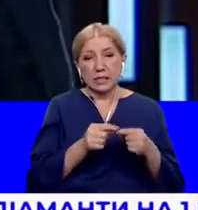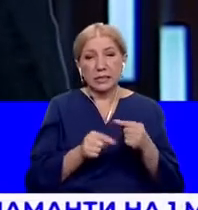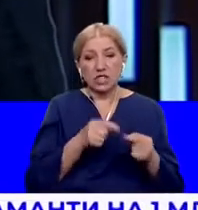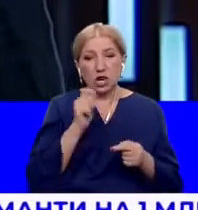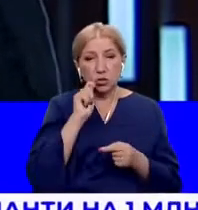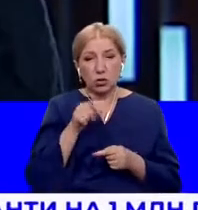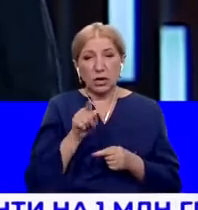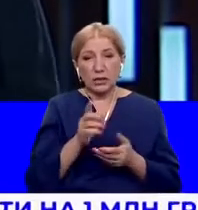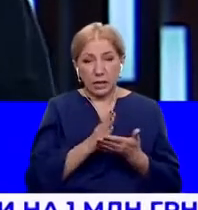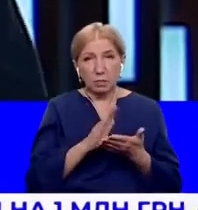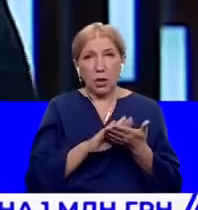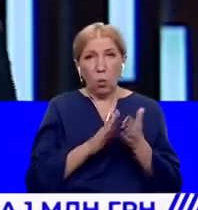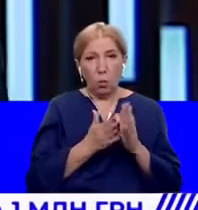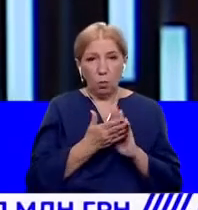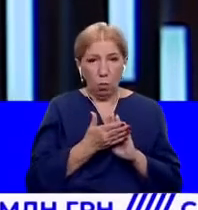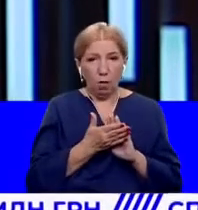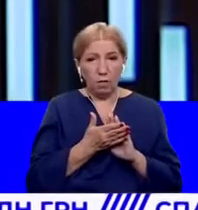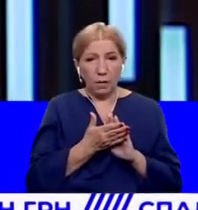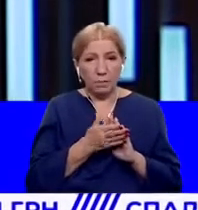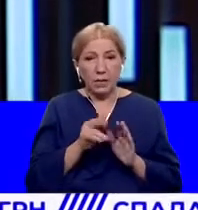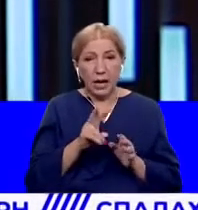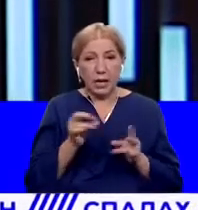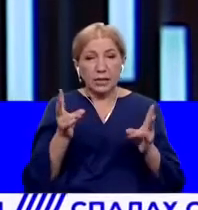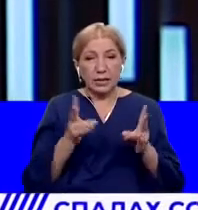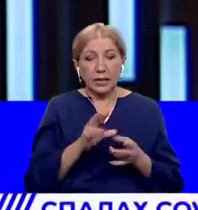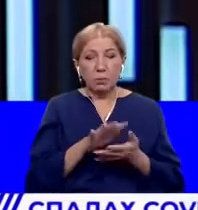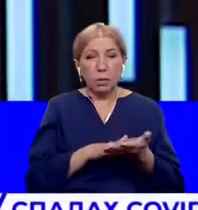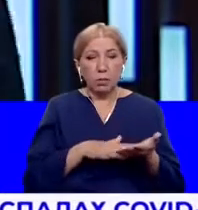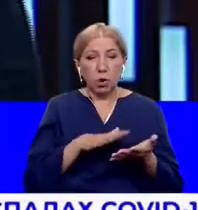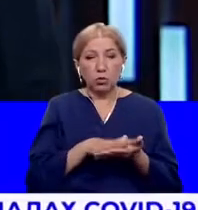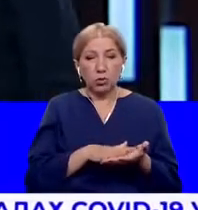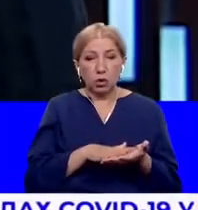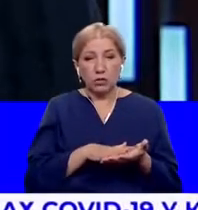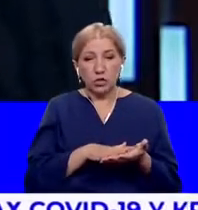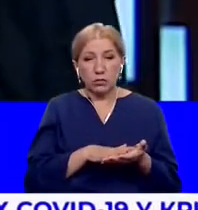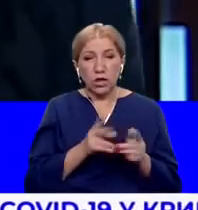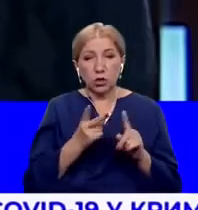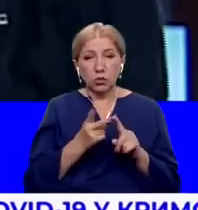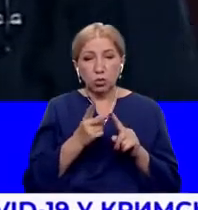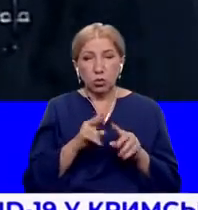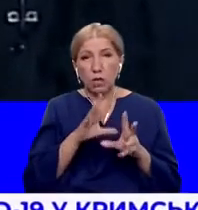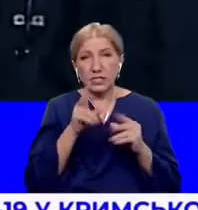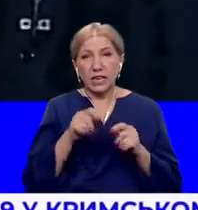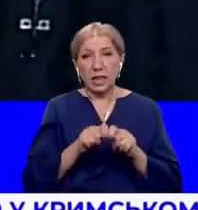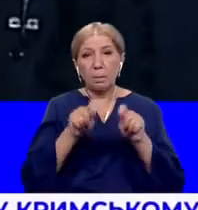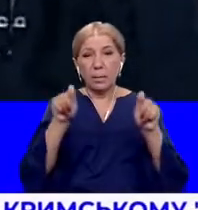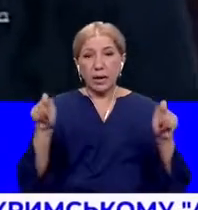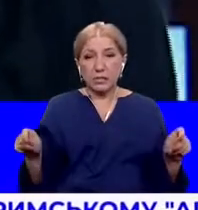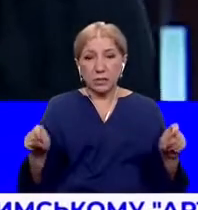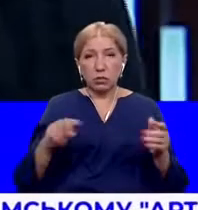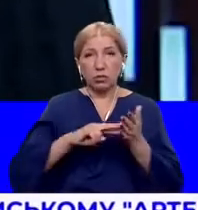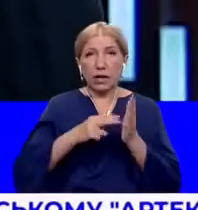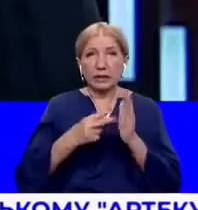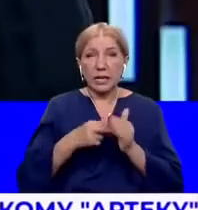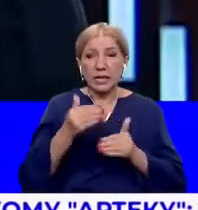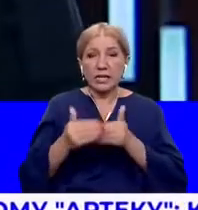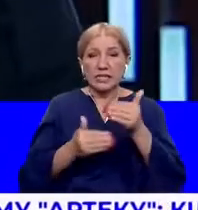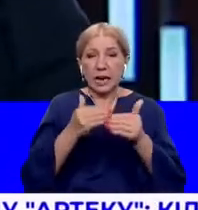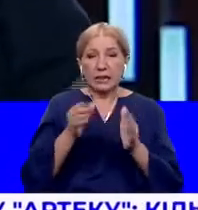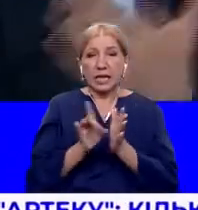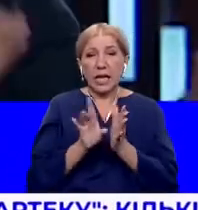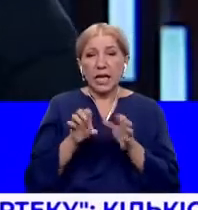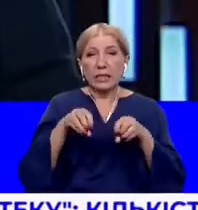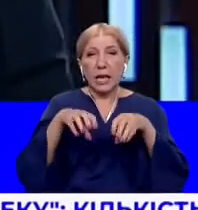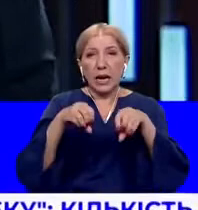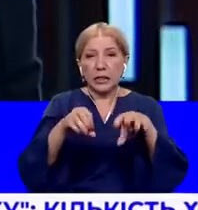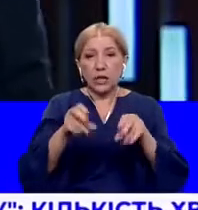Україну. Там є умови збереження транзиту, але їх потрібно продовжувати. Друге – взагалі презентувати стратегію енергетичну,